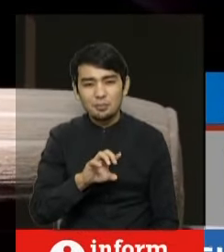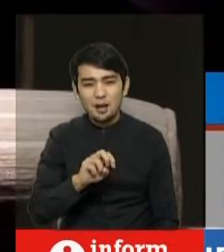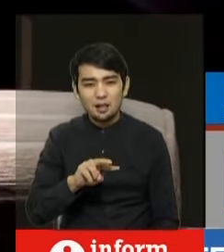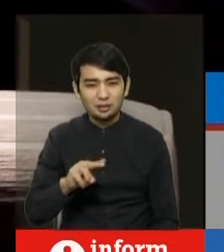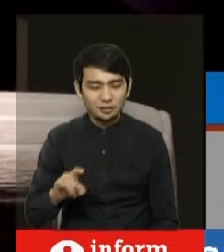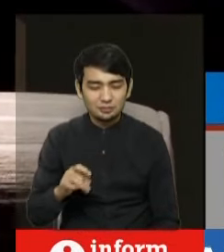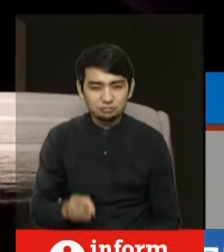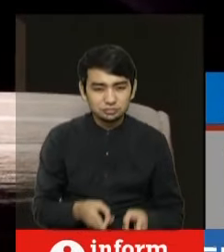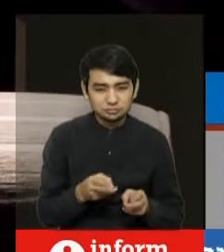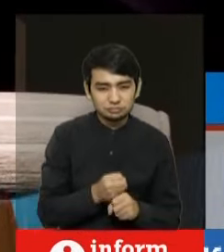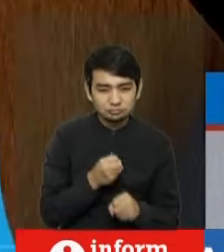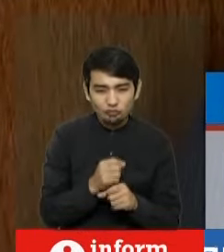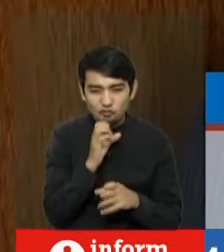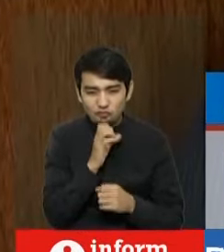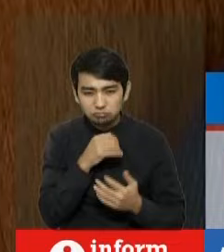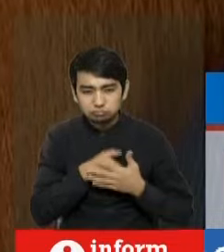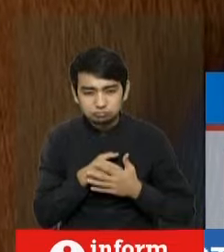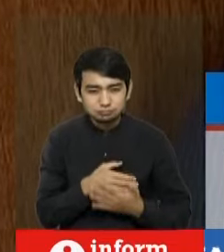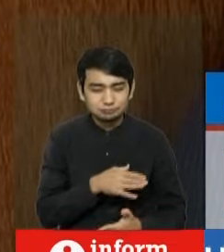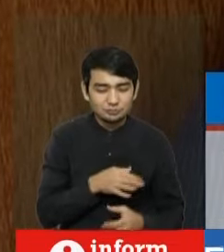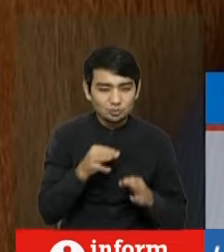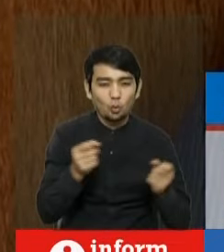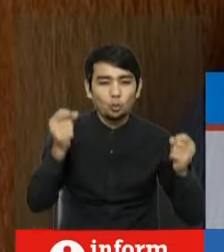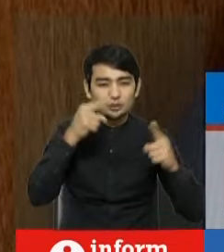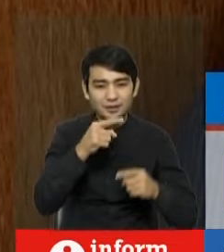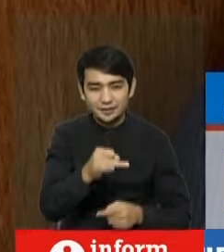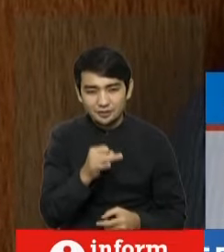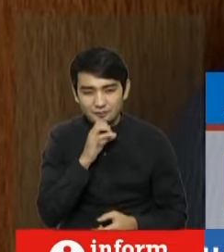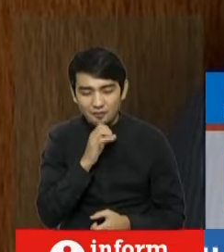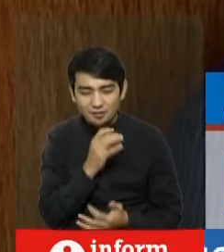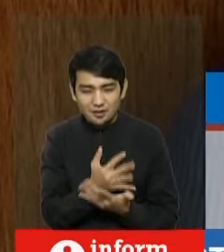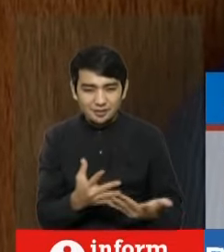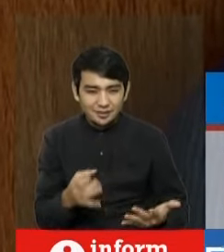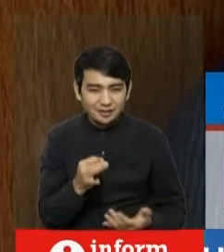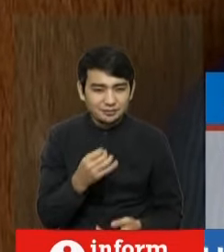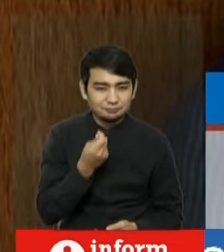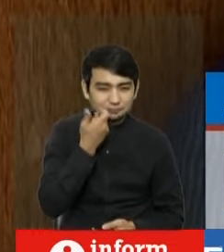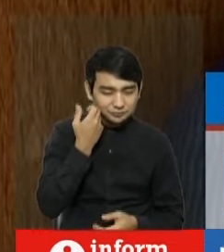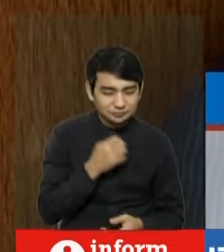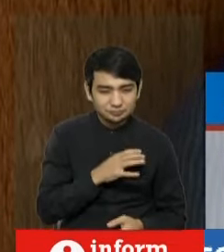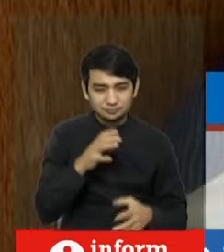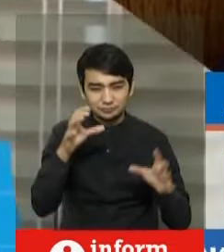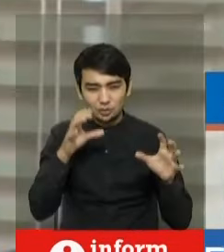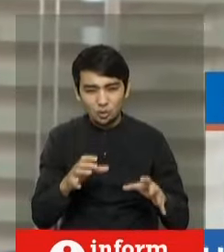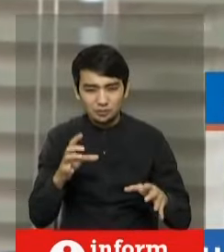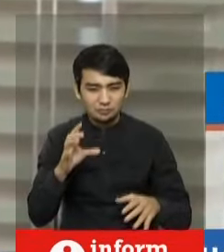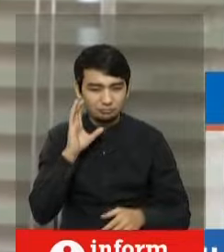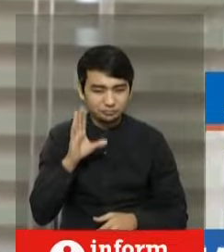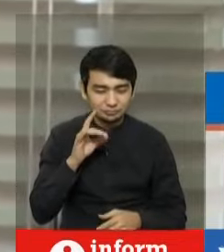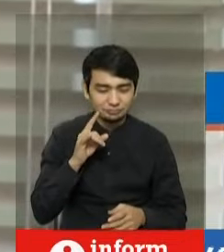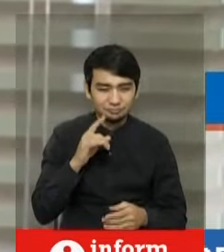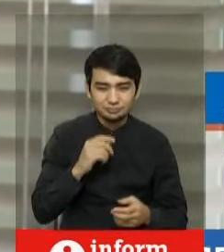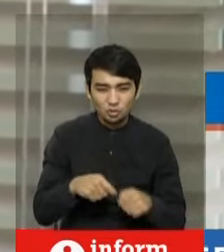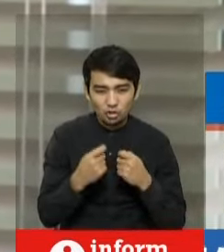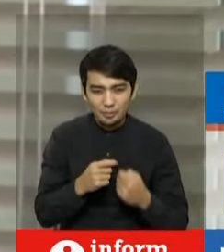преступного происхождения тогда же говорилось что на преступно добытые средства и прибыль от противоправных действий Хайрат сатыбалды